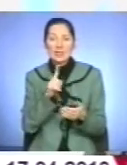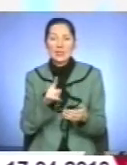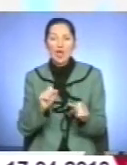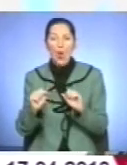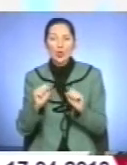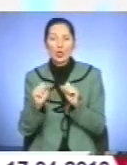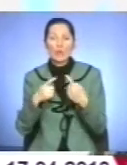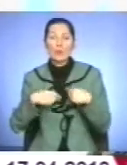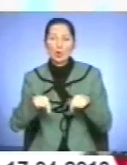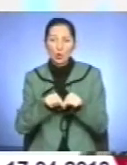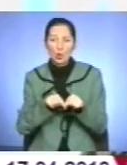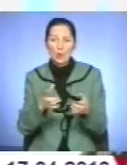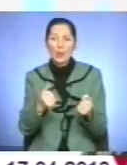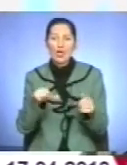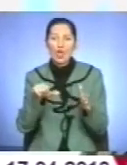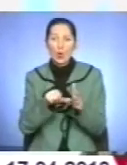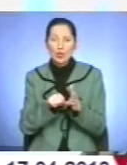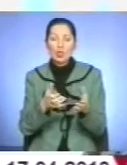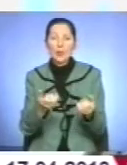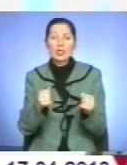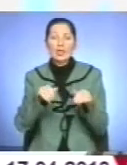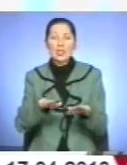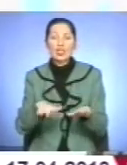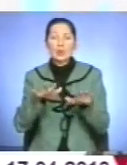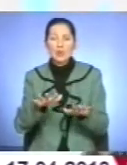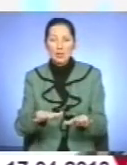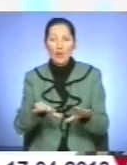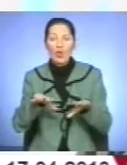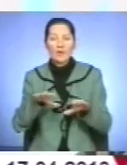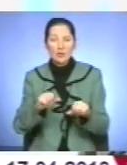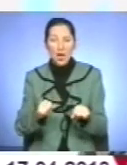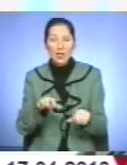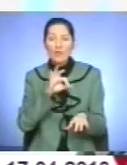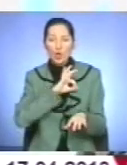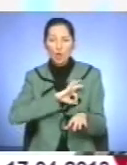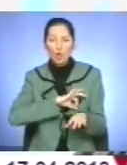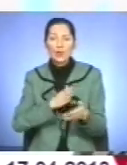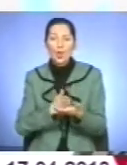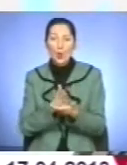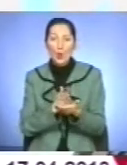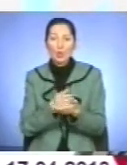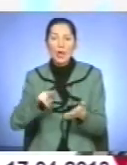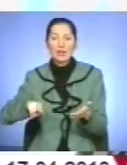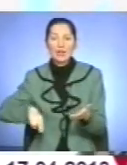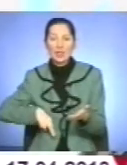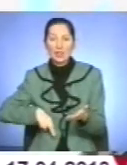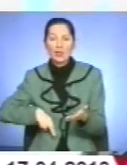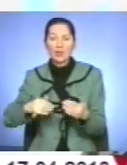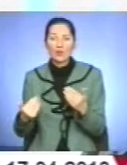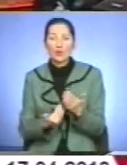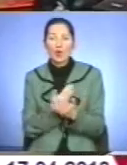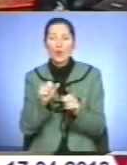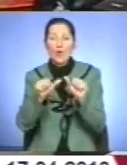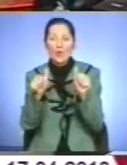урядовими структурами, брати участь у прийнятті рішень місцевої влади, використовувати послуги, адміністративні послуги в новому